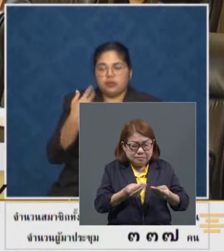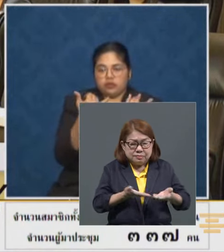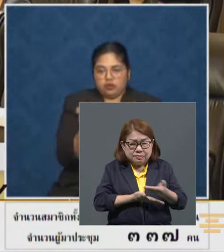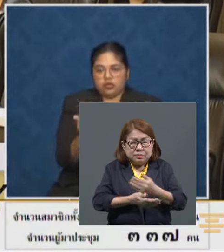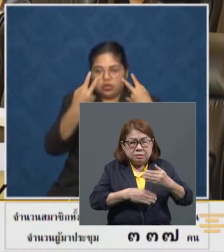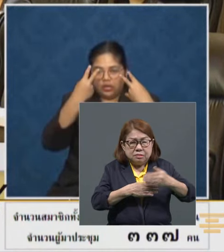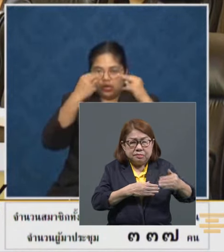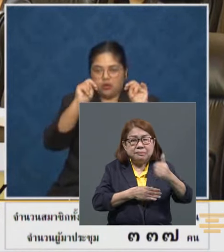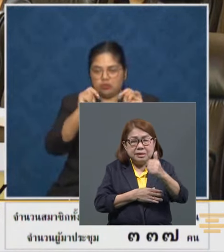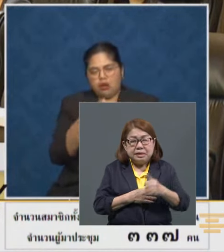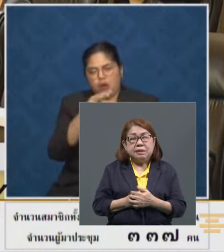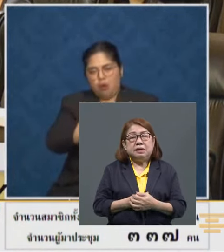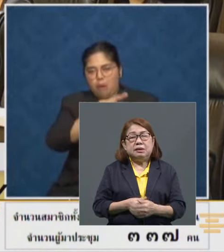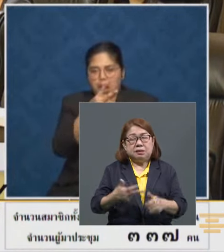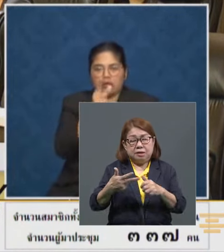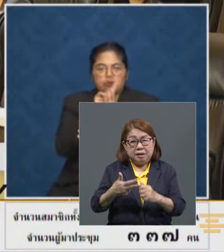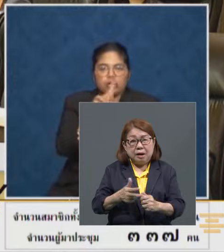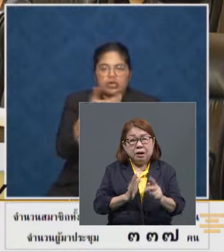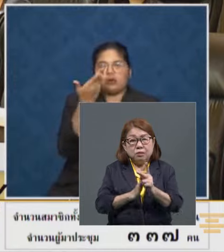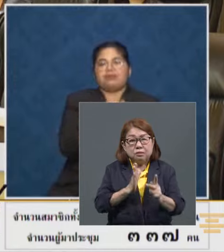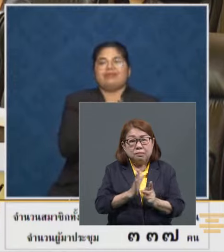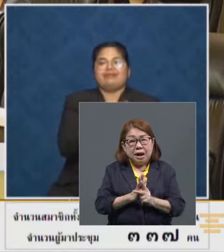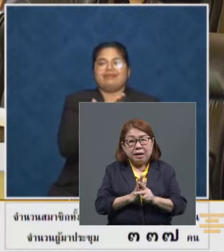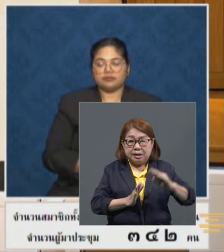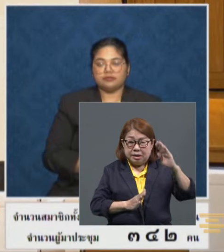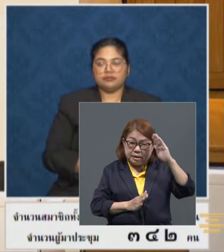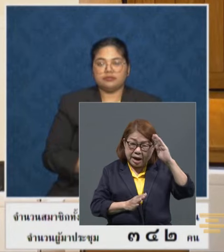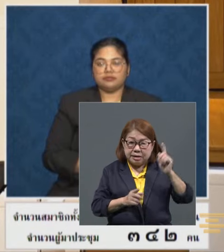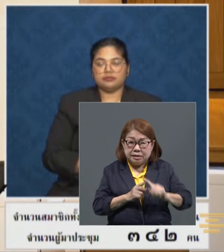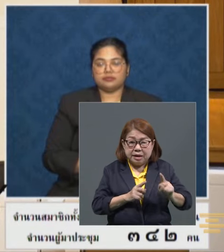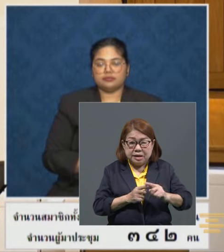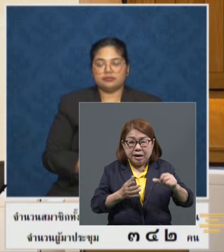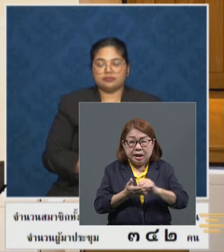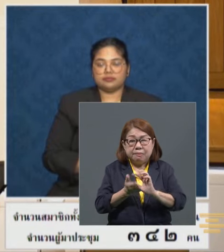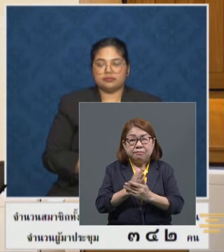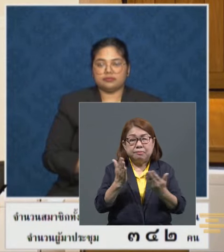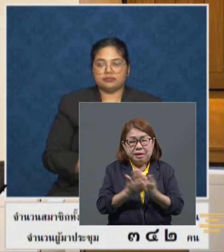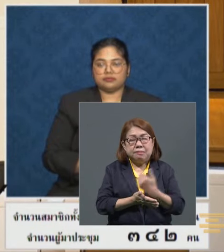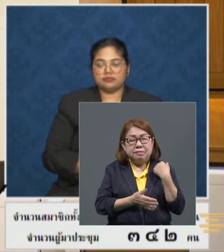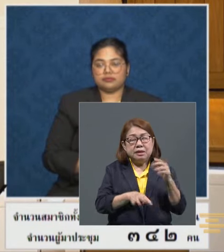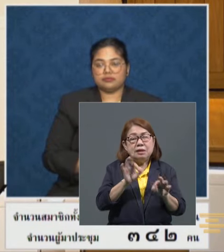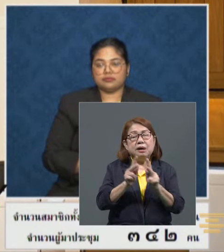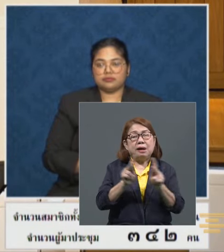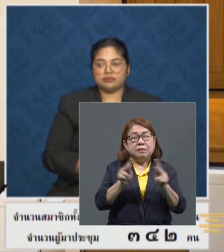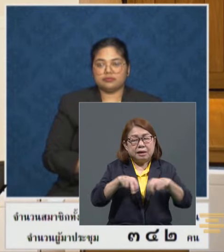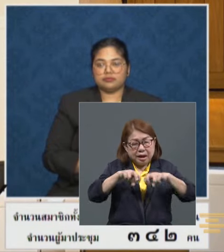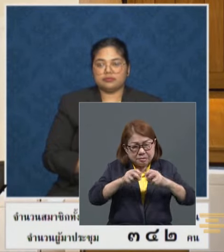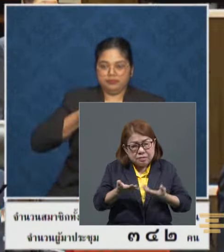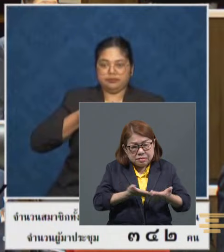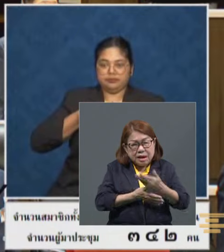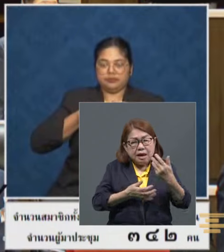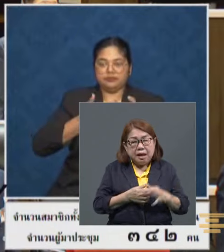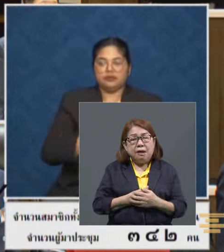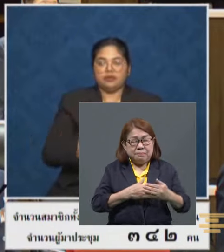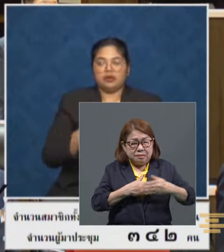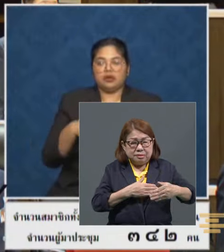ำดับนะคะเช่นเดียวกับการแก้ไขกฎหมายเพื่อปฏิรูปกองทัพก็มีการตั้งคณะกรรมการพิจารณาศึกษาก็ทิศทางก็มีความคืบ